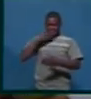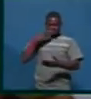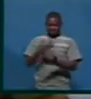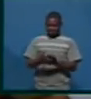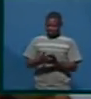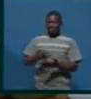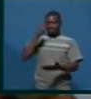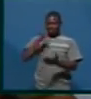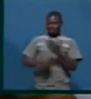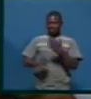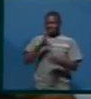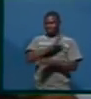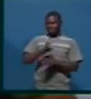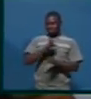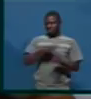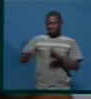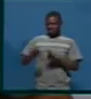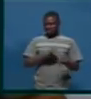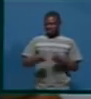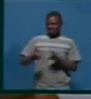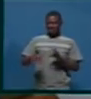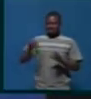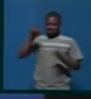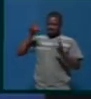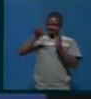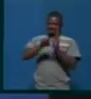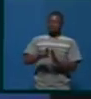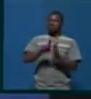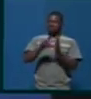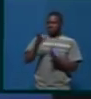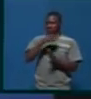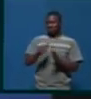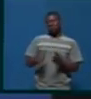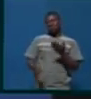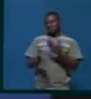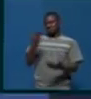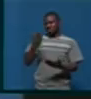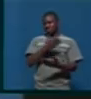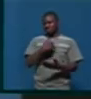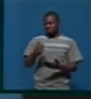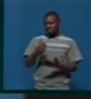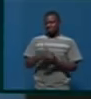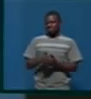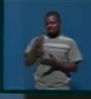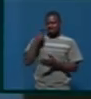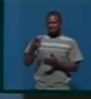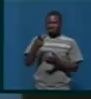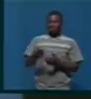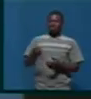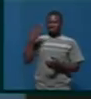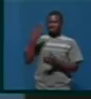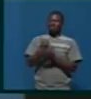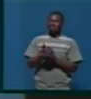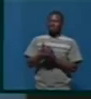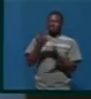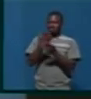un logo, en tout cas être simple et qui va refléter ce thème. Donc on voit une main de doyen qui est en train de remettre l'ensemble des valeurs